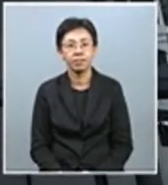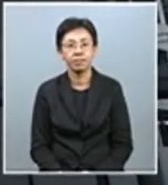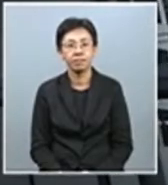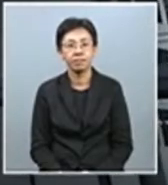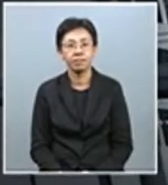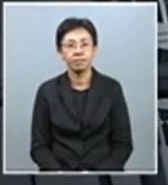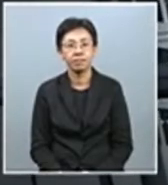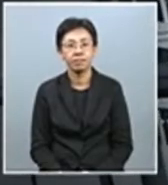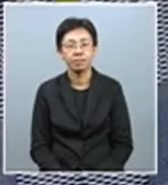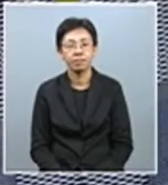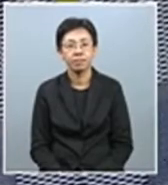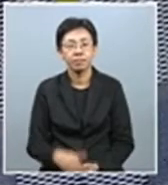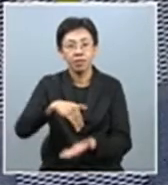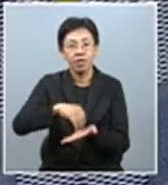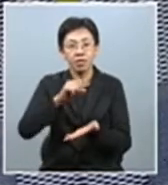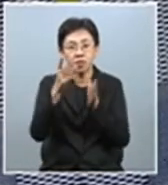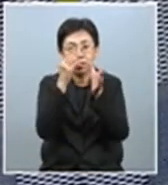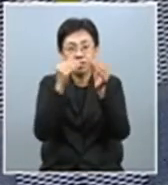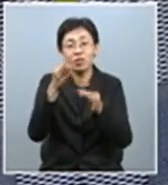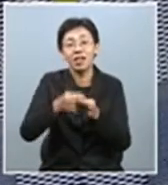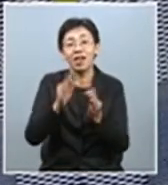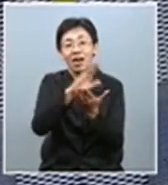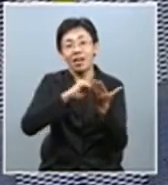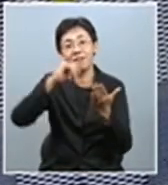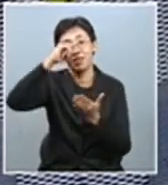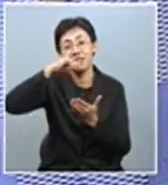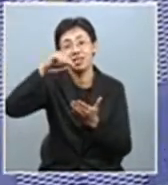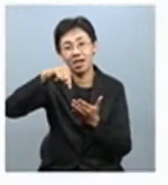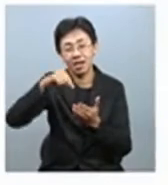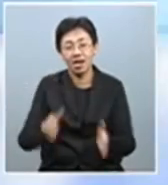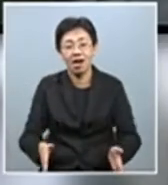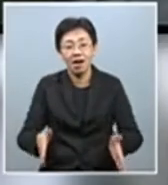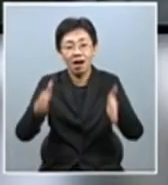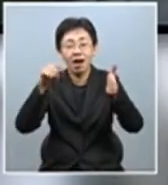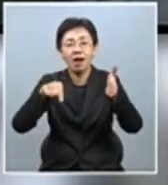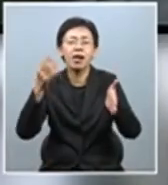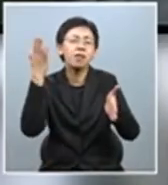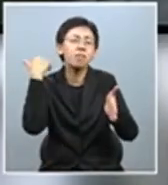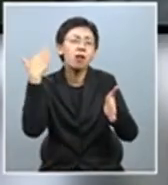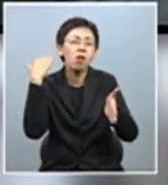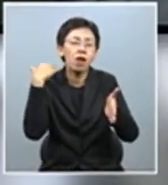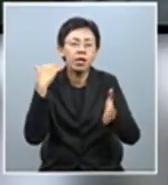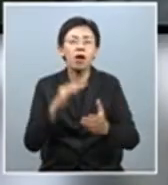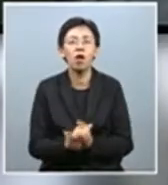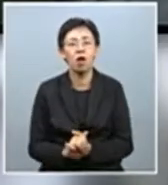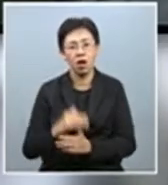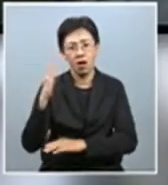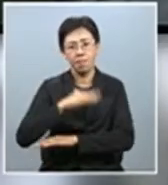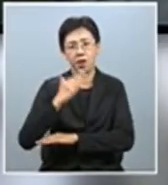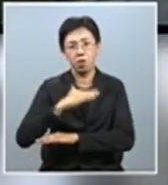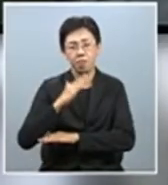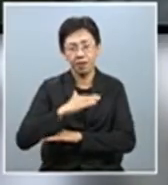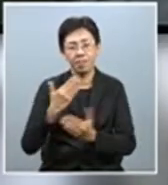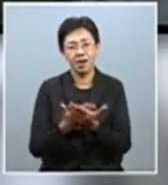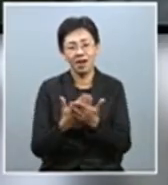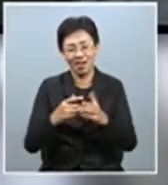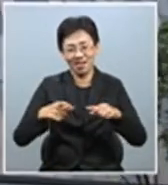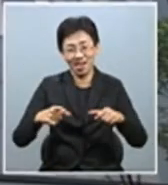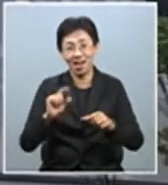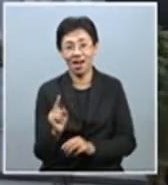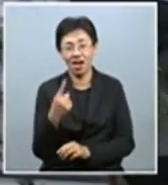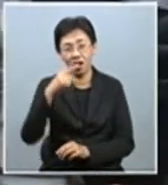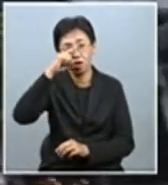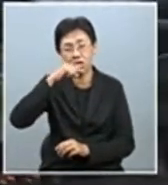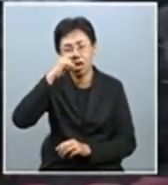ก่อนจะมาเป็นศูนย์การเรียนรู้ธนาคารแห่งประเทศไทยอาคารแห่งนี้ในอดีตเคยเป็นโรงพิมพ์ธนบัตรแห่งแรกของประเทศไทยและใช้พิมพ์ธ